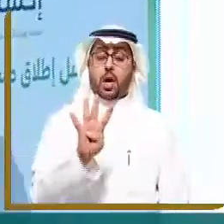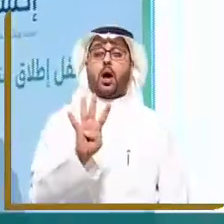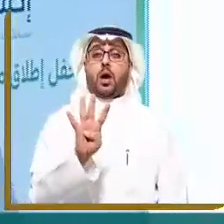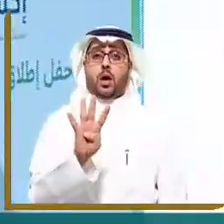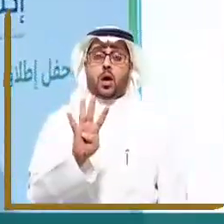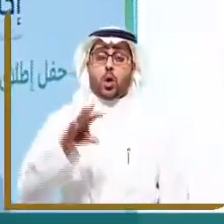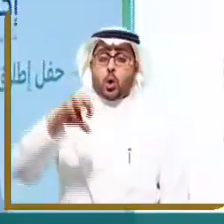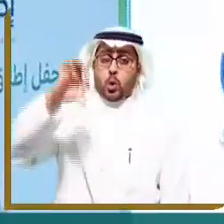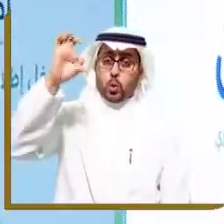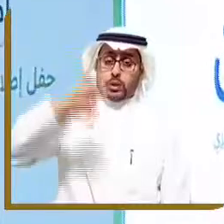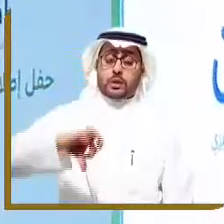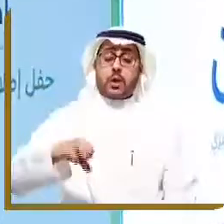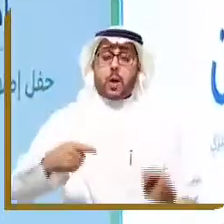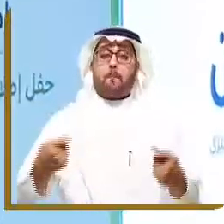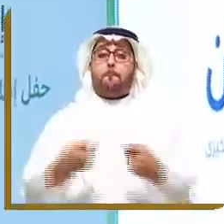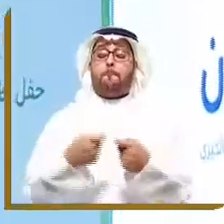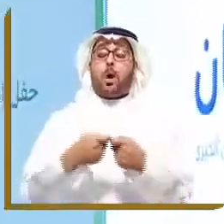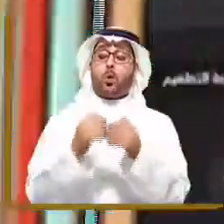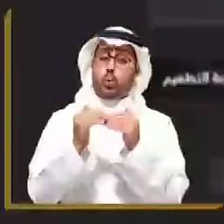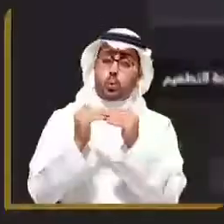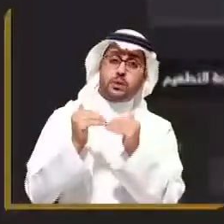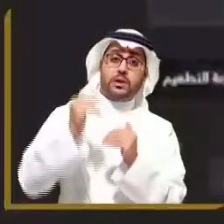409 ملايين ريال.